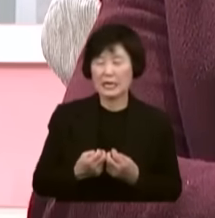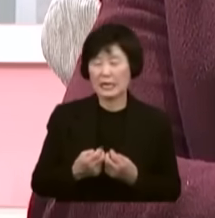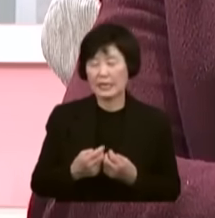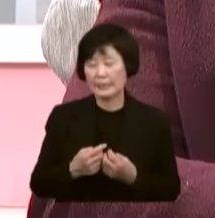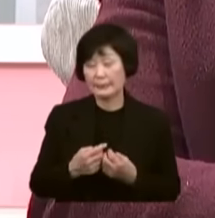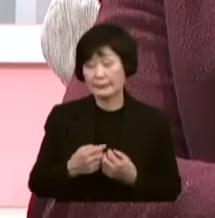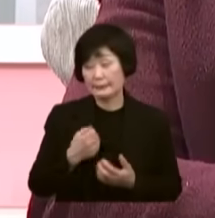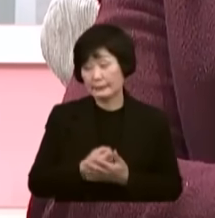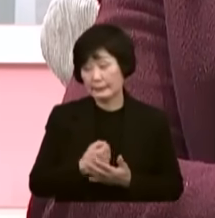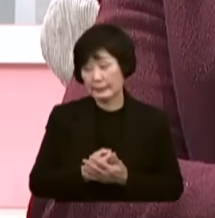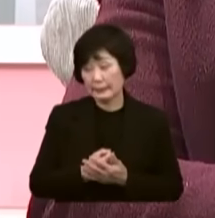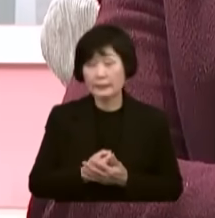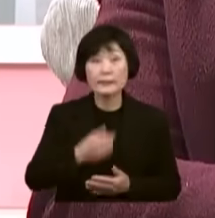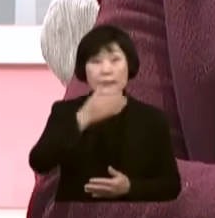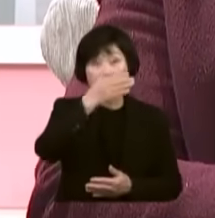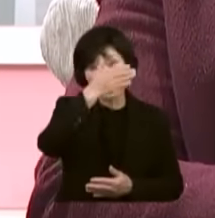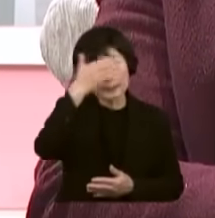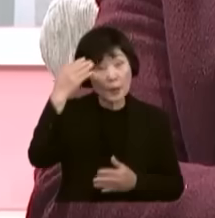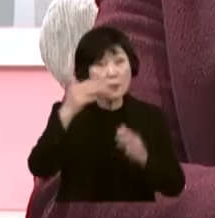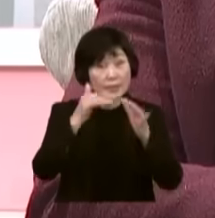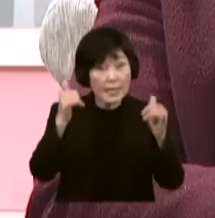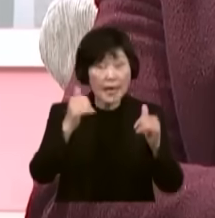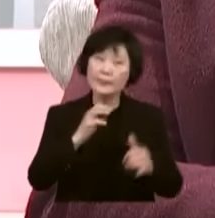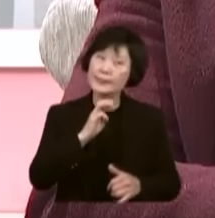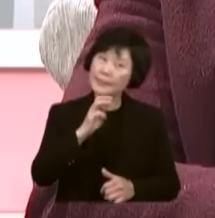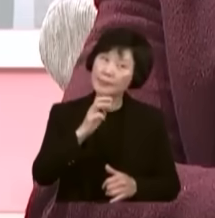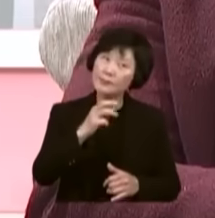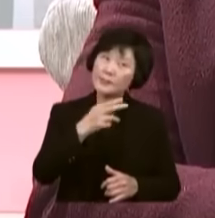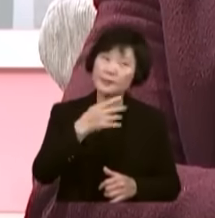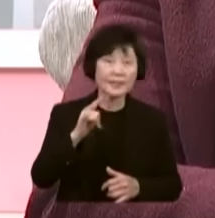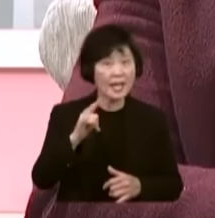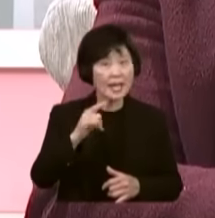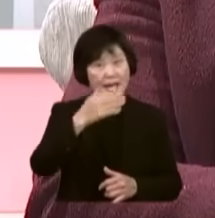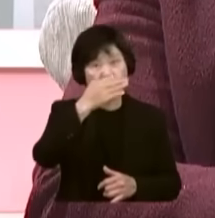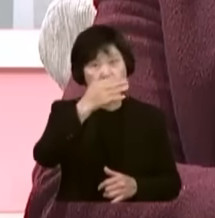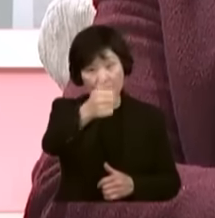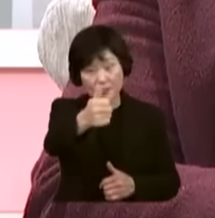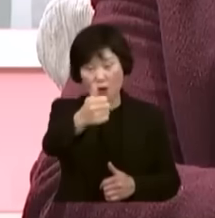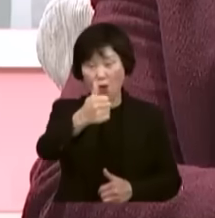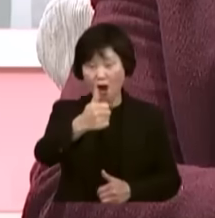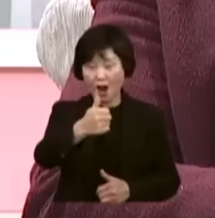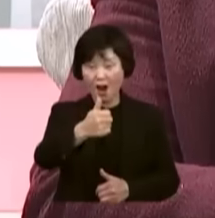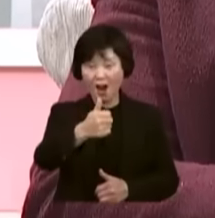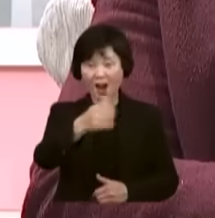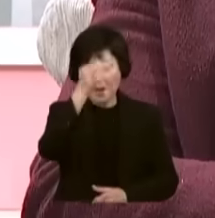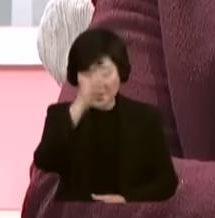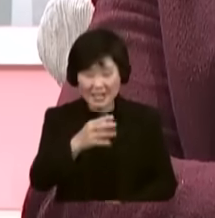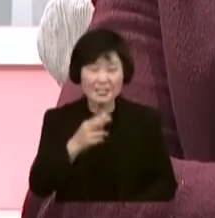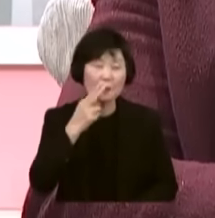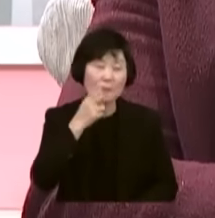있는데. 젊은 한 30대 남자가 이렇게 오더래요. 담배를 피려고. 그래서 담배 하나만